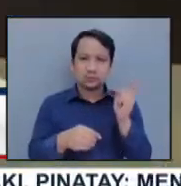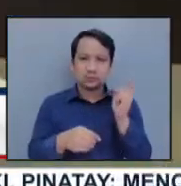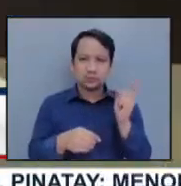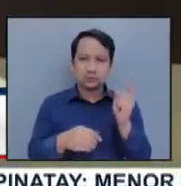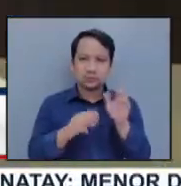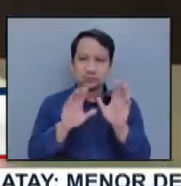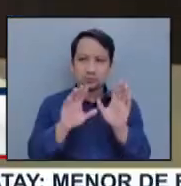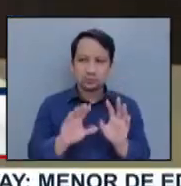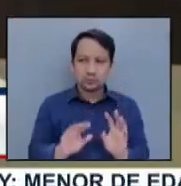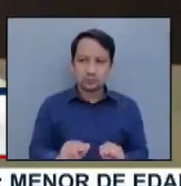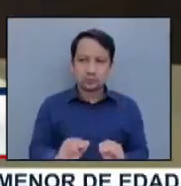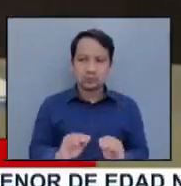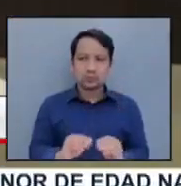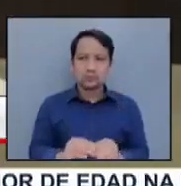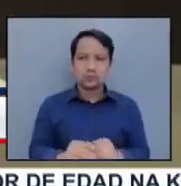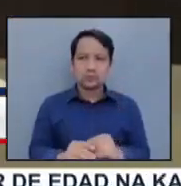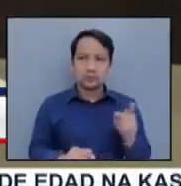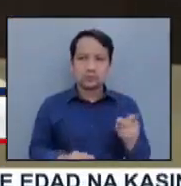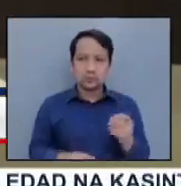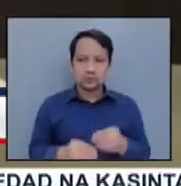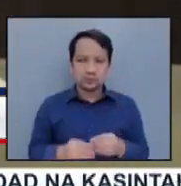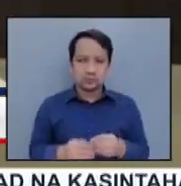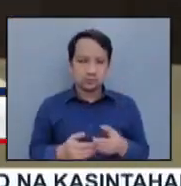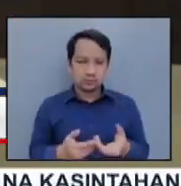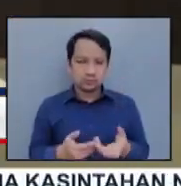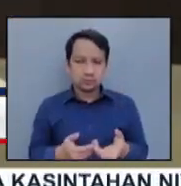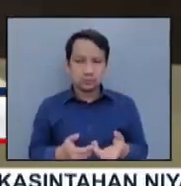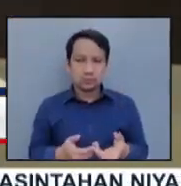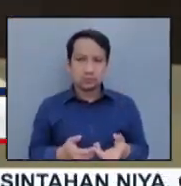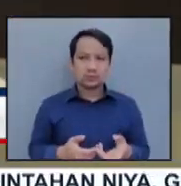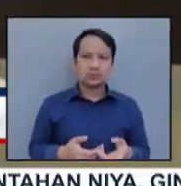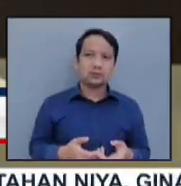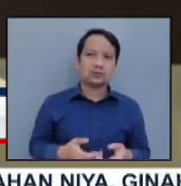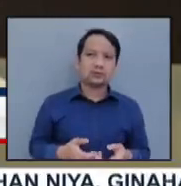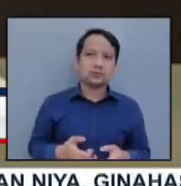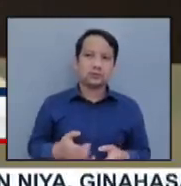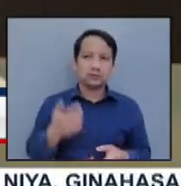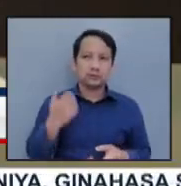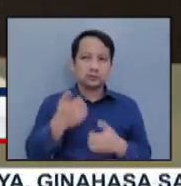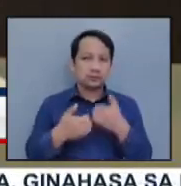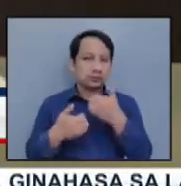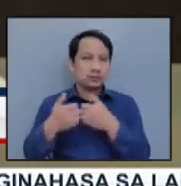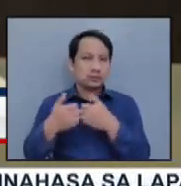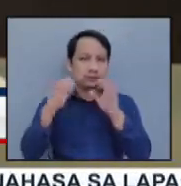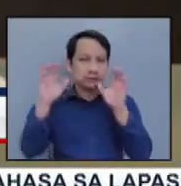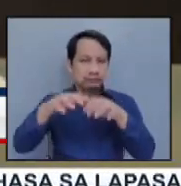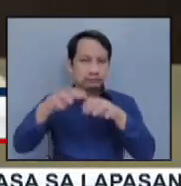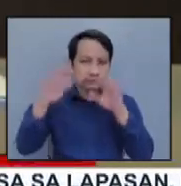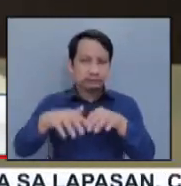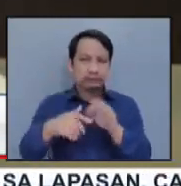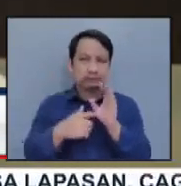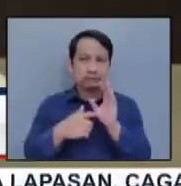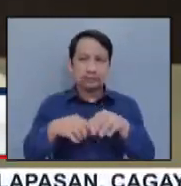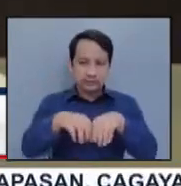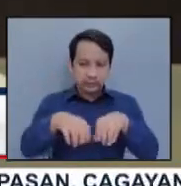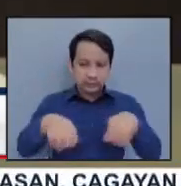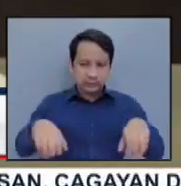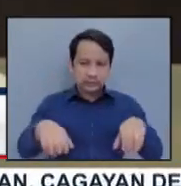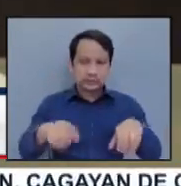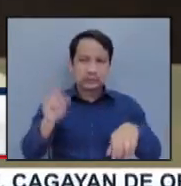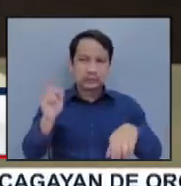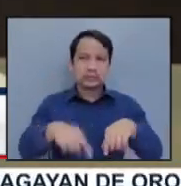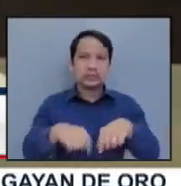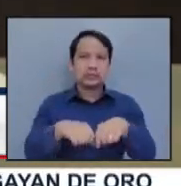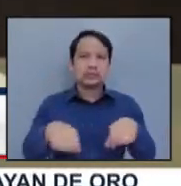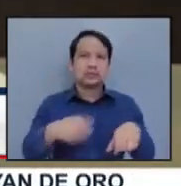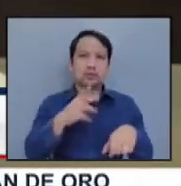baha. Itong ganito kalakas na ulan ay hindi ho kaya ng ating mga drainages yan, ang ating waterway,